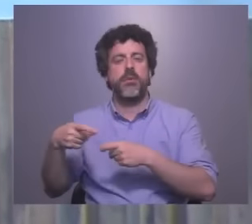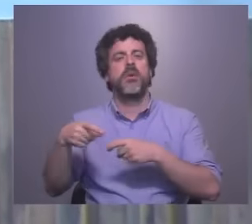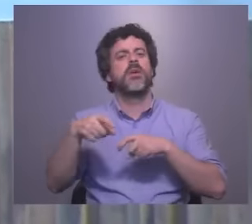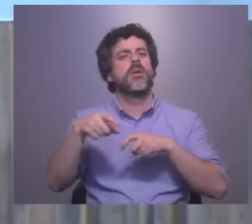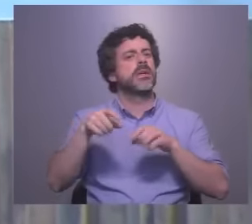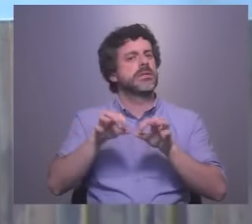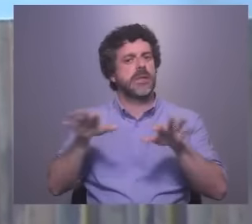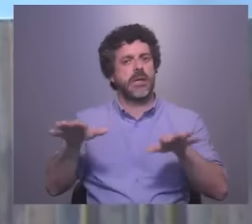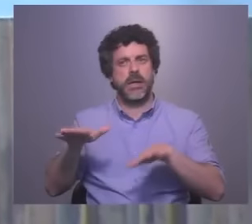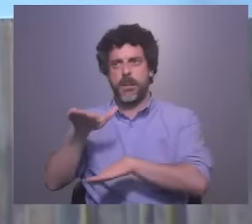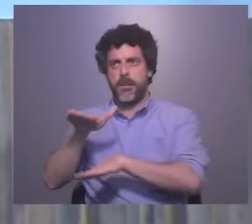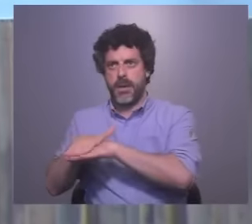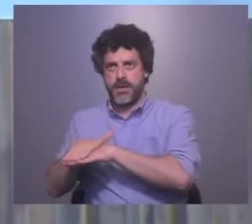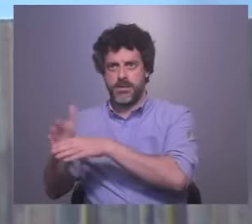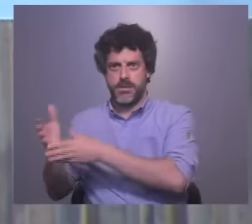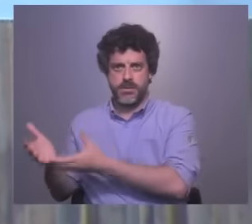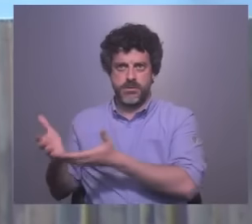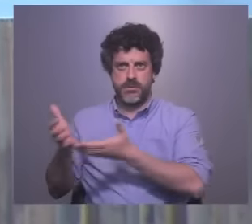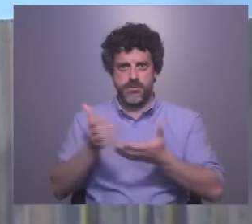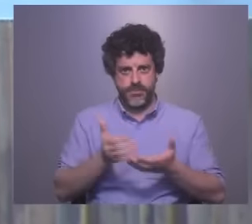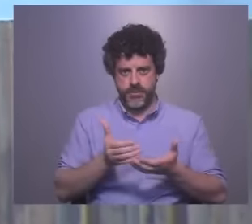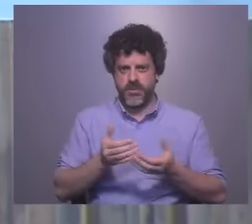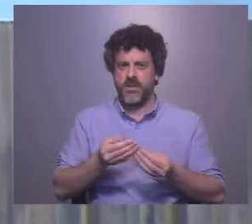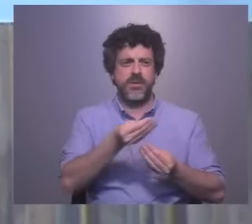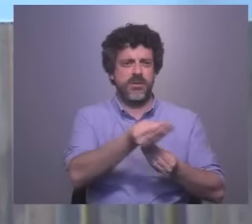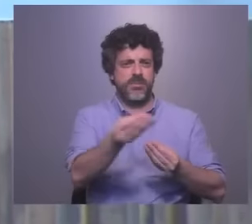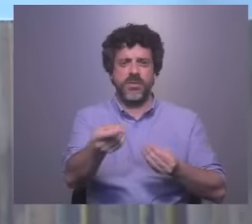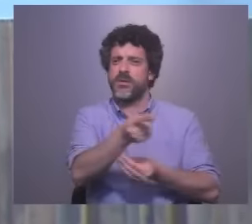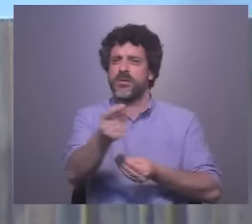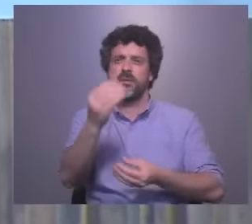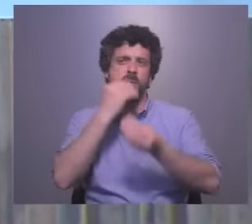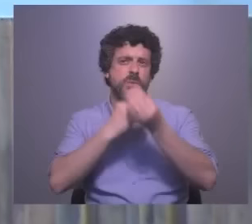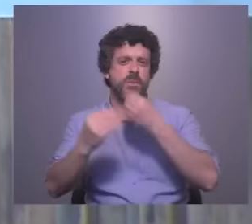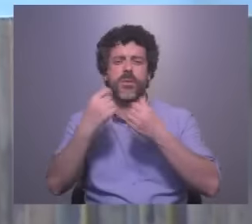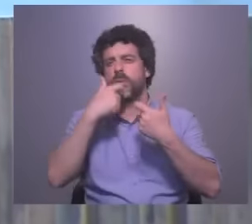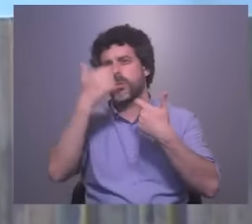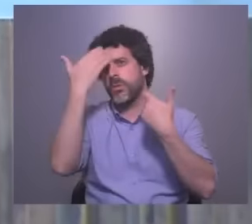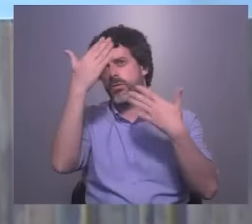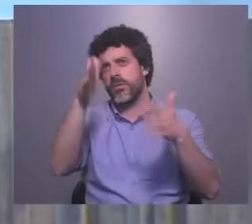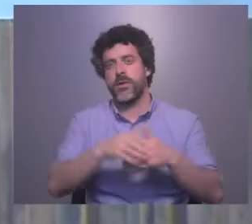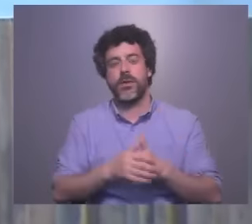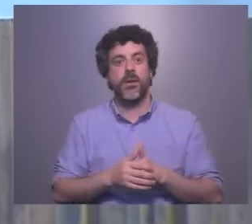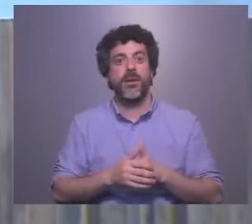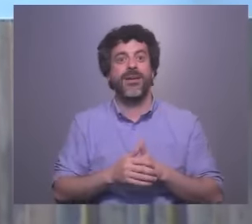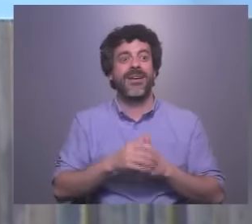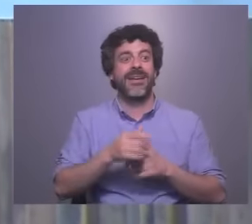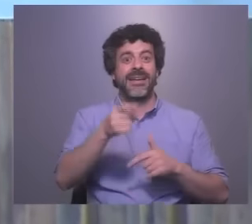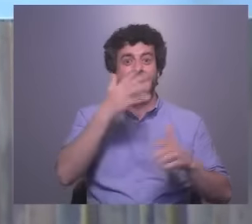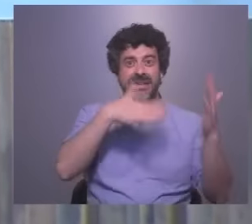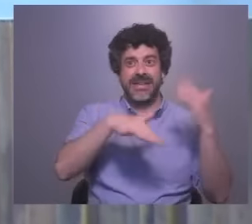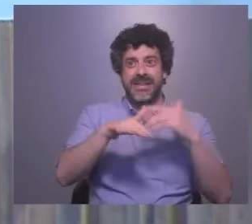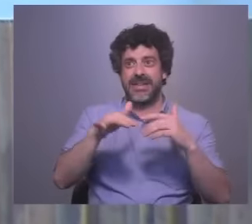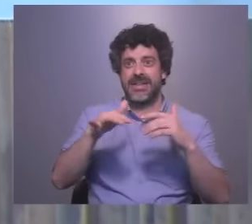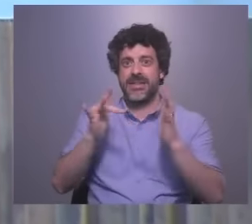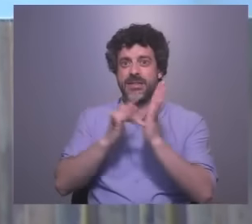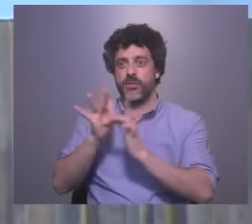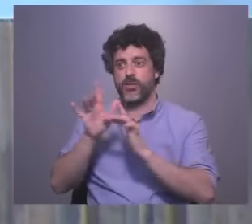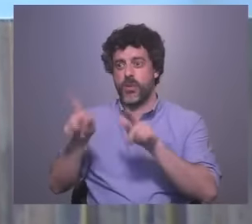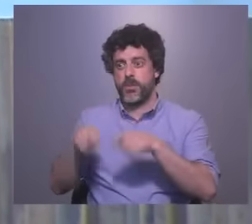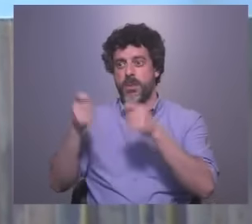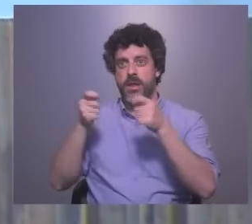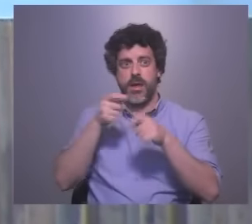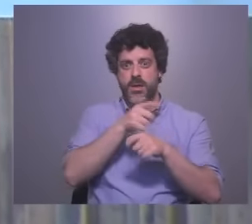Prese i pani e, dopo aver reso grazie, li diede a quelli che erano seduti, e